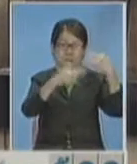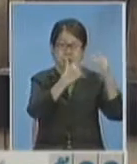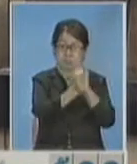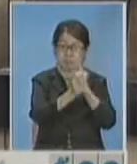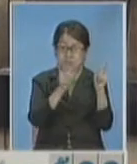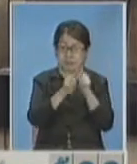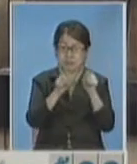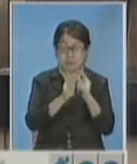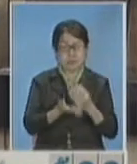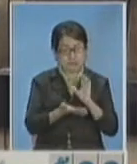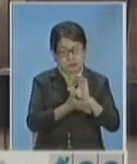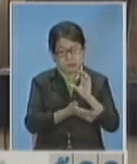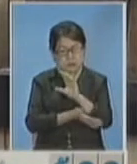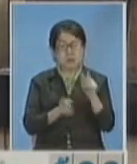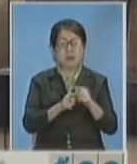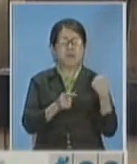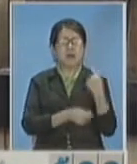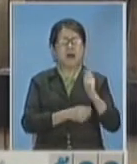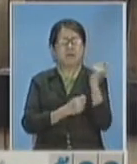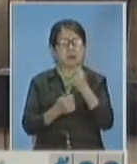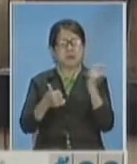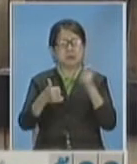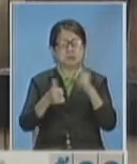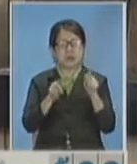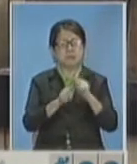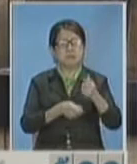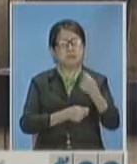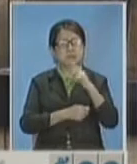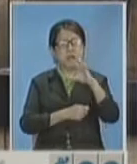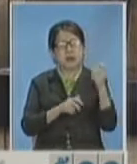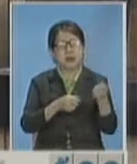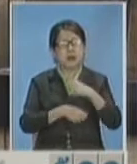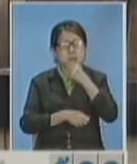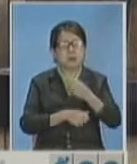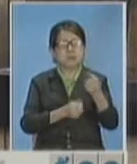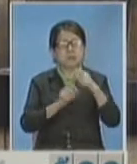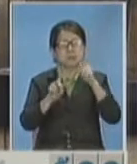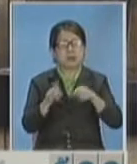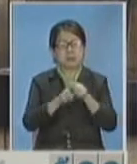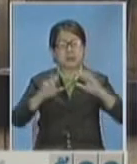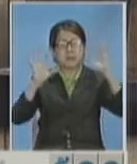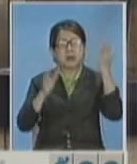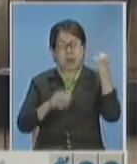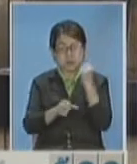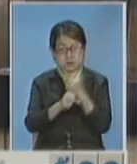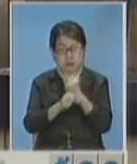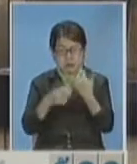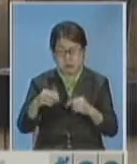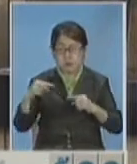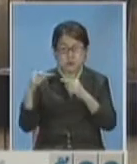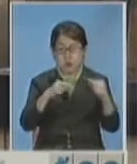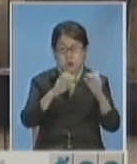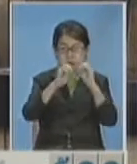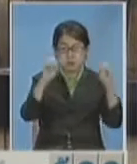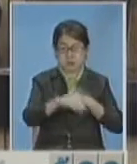ก็ทำแค่มีเรื่องเบี้ยยังชีพปกติซึ่งได้ทำมาแล้วตั้งแต่รัฐบาลก่อนเนี่ยนะคะก็ยังไม่เห็นเรื่องนี้ชัดเจนดิฉันจึงขออยากจะท้วงติ